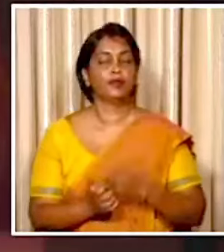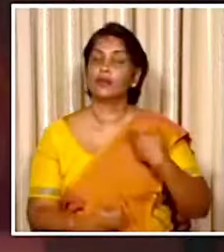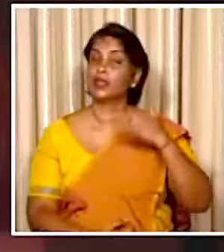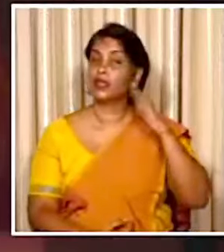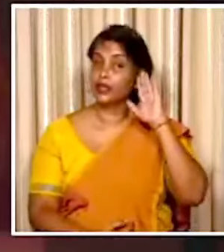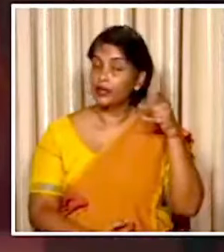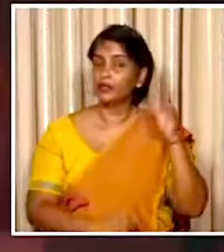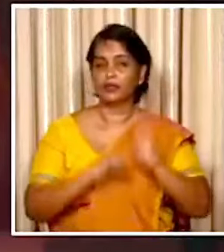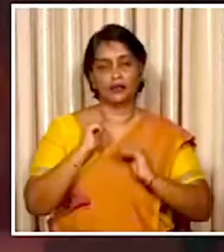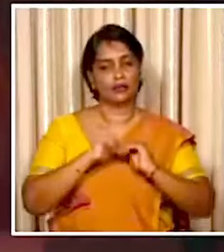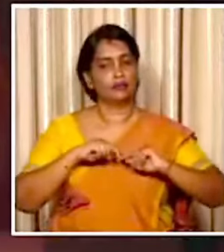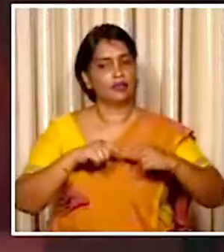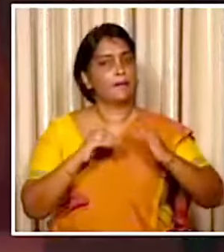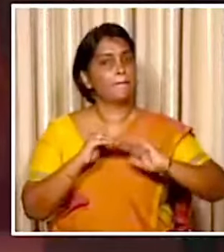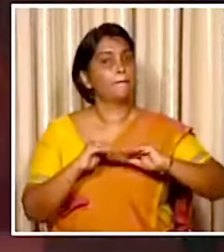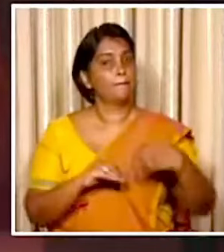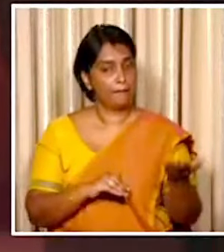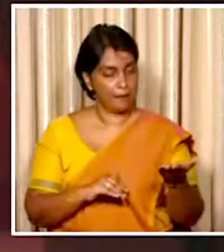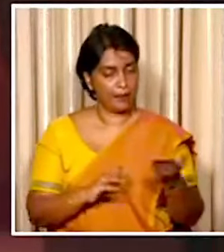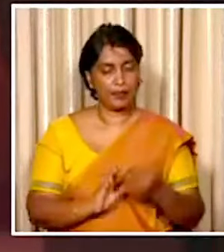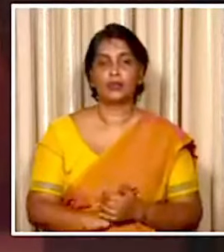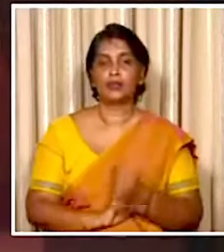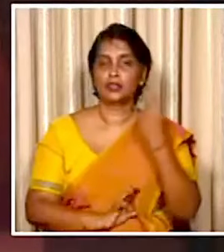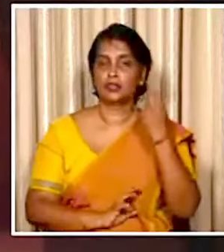විශේෂයෙන්ම මේ ක්‍රියාමාර්ගයෙන් පසුව